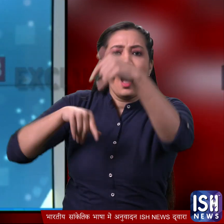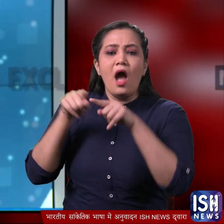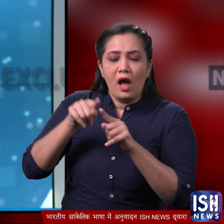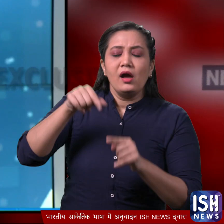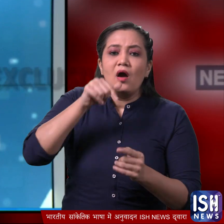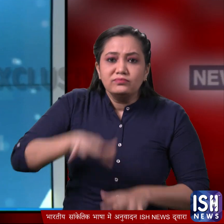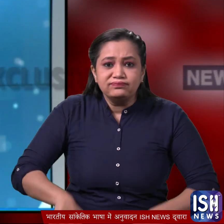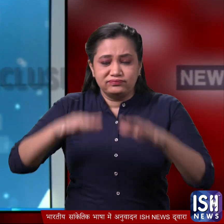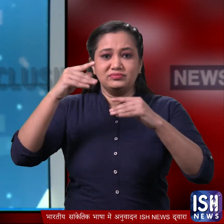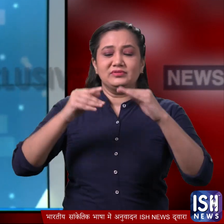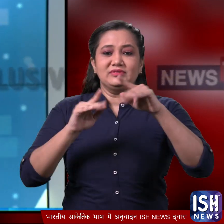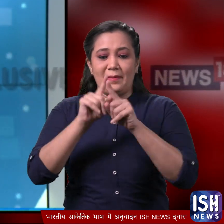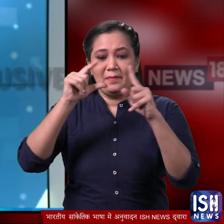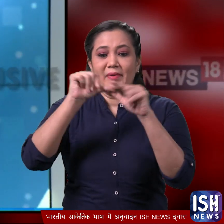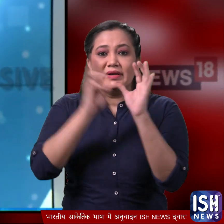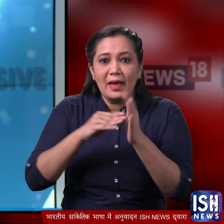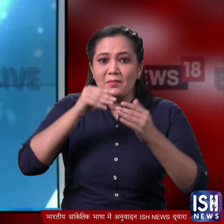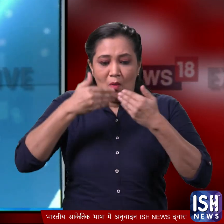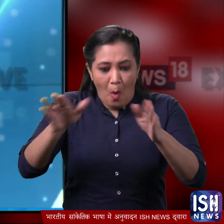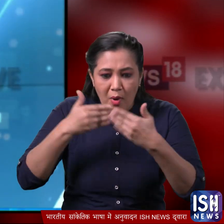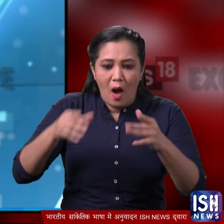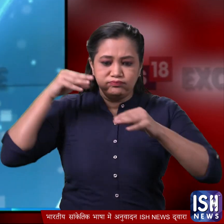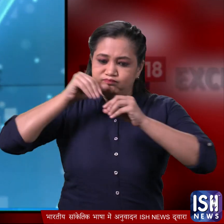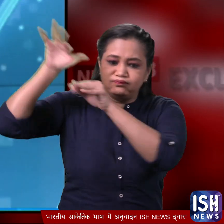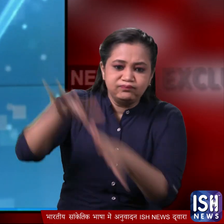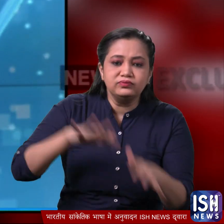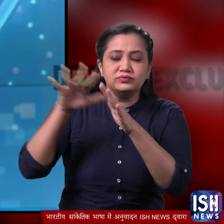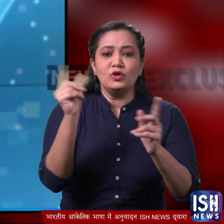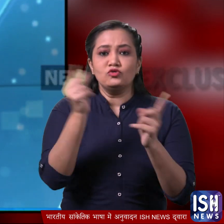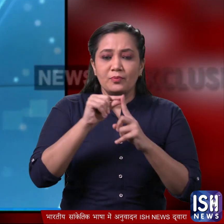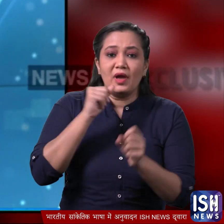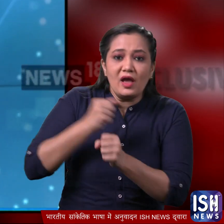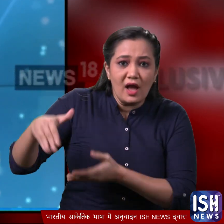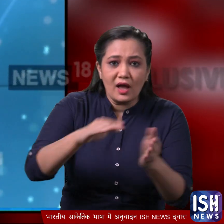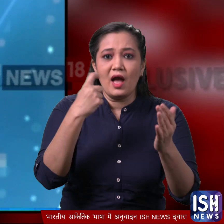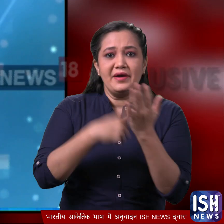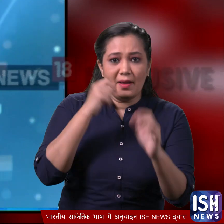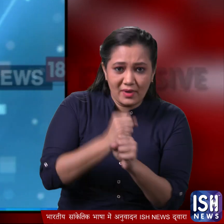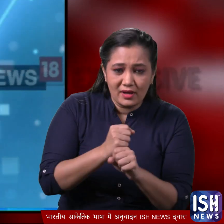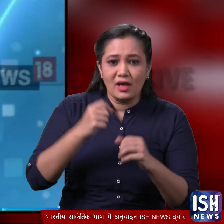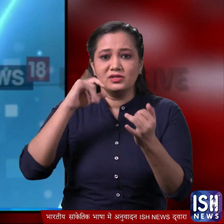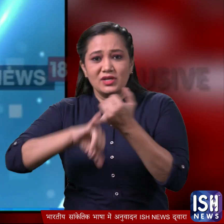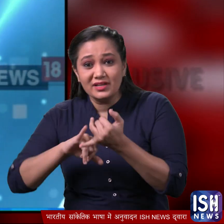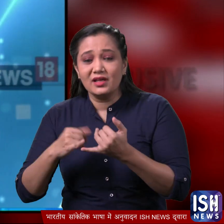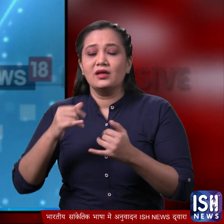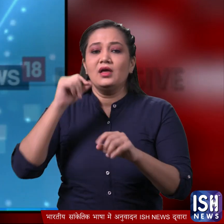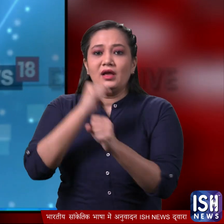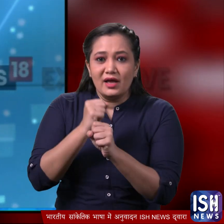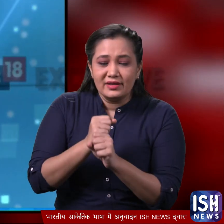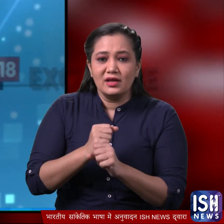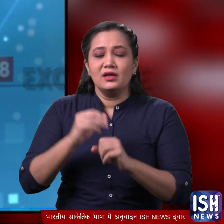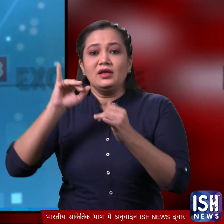पर थीं, और नदियों पर जो बांध बने हैं उनसे भी लगातार पानी छोड़ा जा रहा है, जिसकी वजह से यूपी में गंगा, रामगंगा,